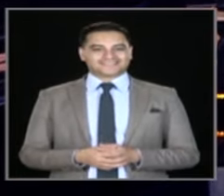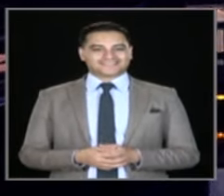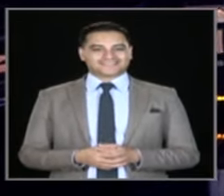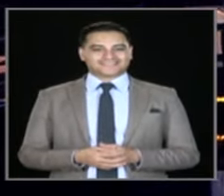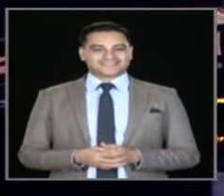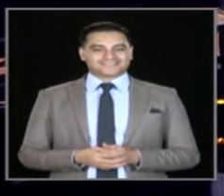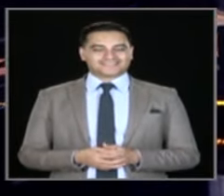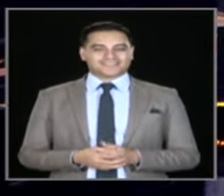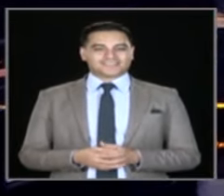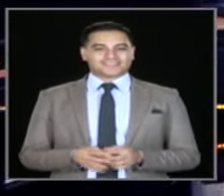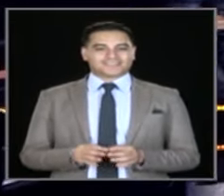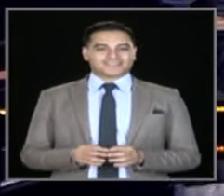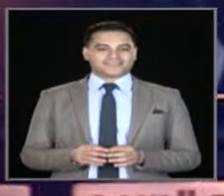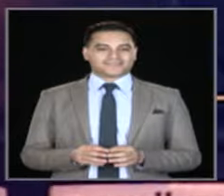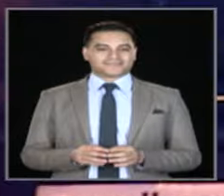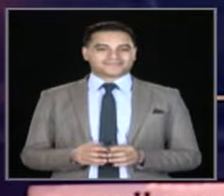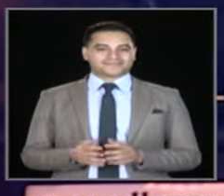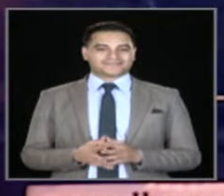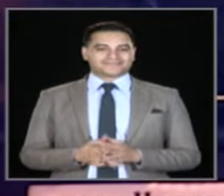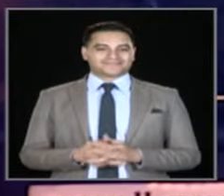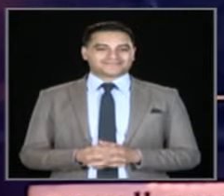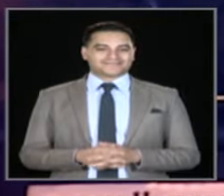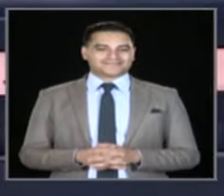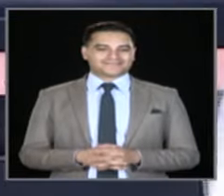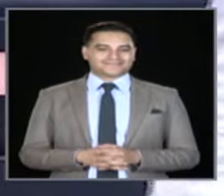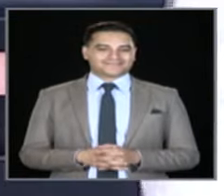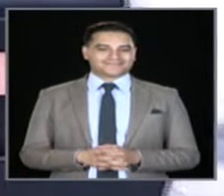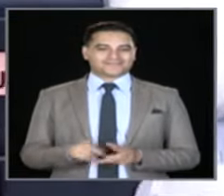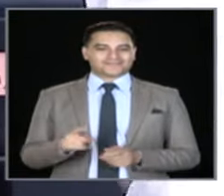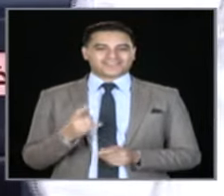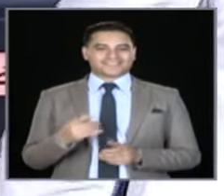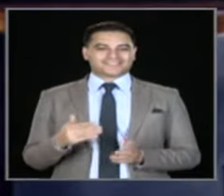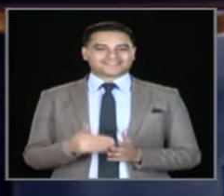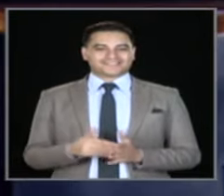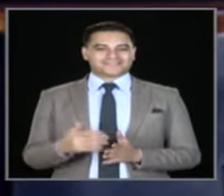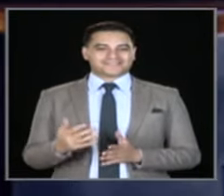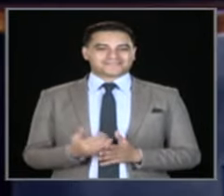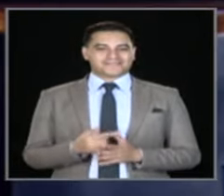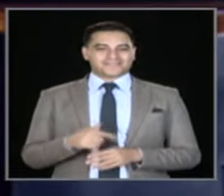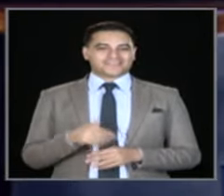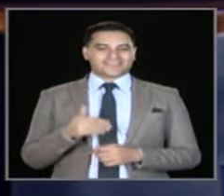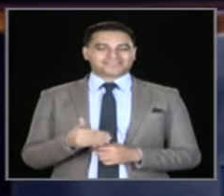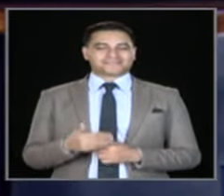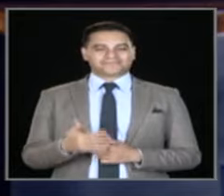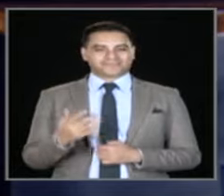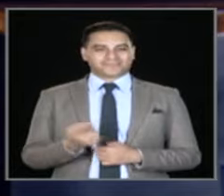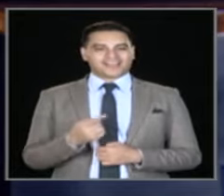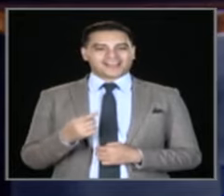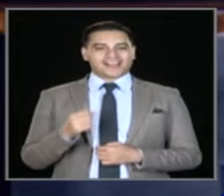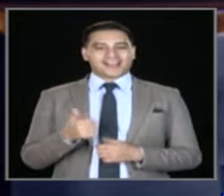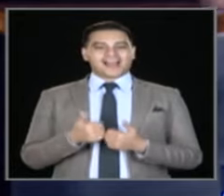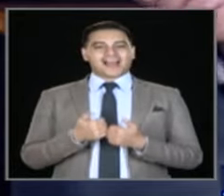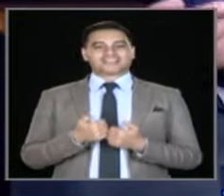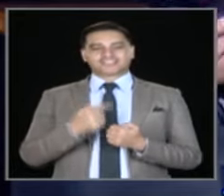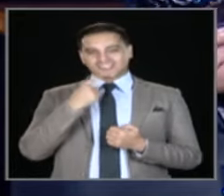فريق كسب الدوري الايطالي يوفنتوس السؤال الوح في السوي انت برا اللي ماتجاوبش عشقت الفن